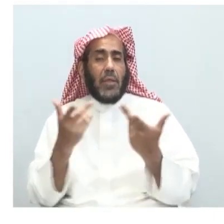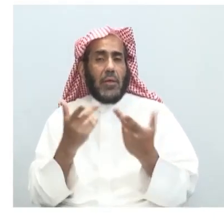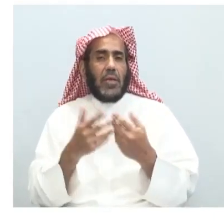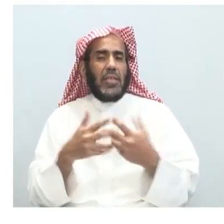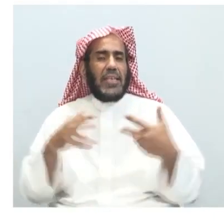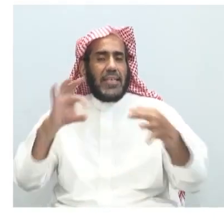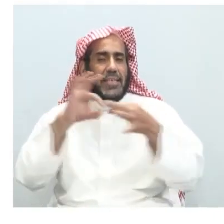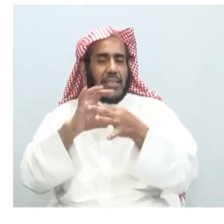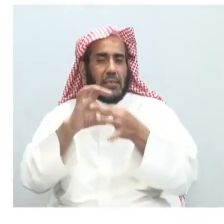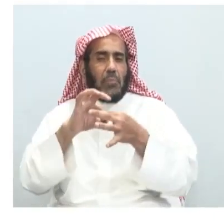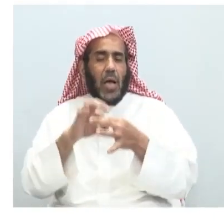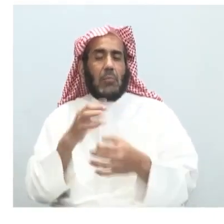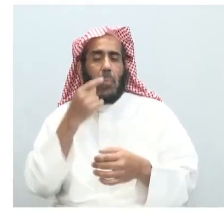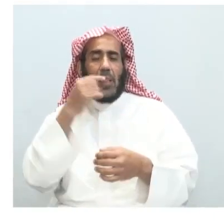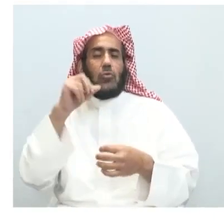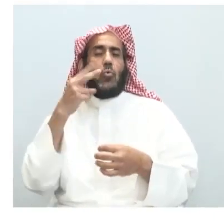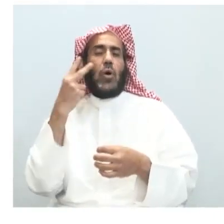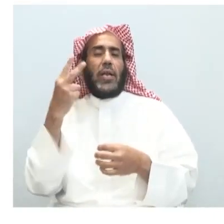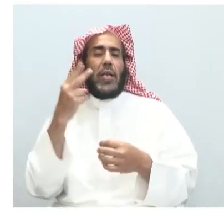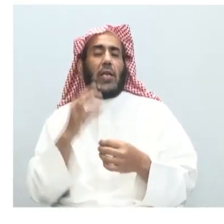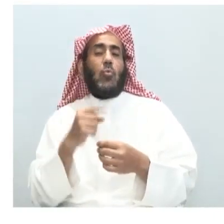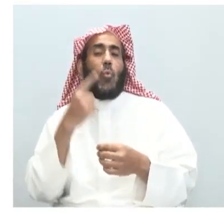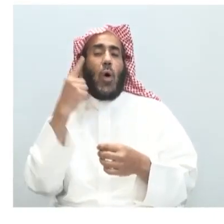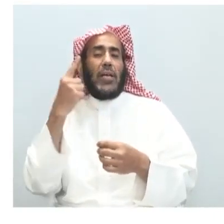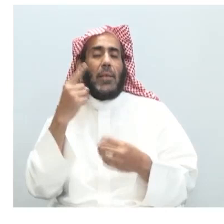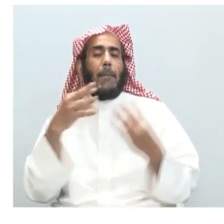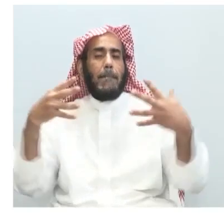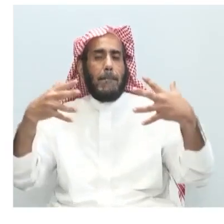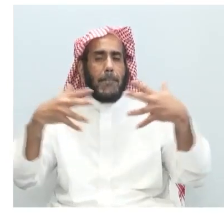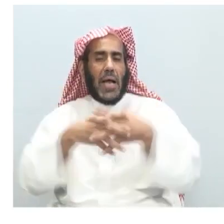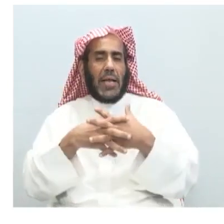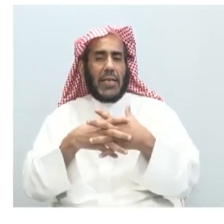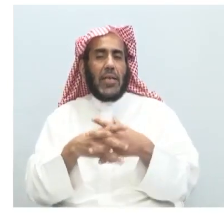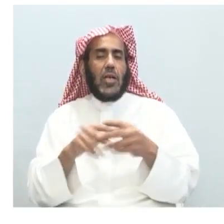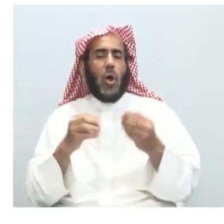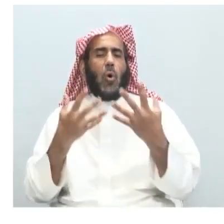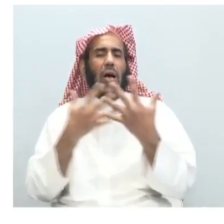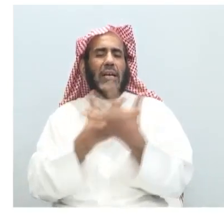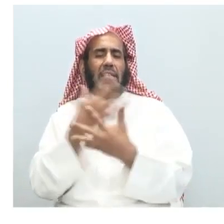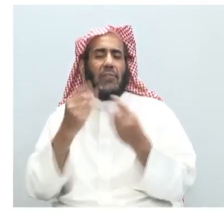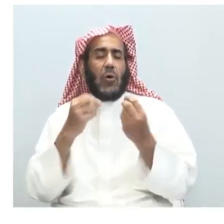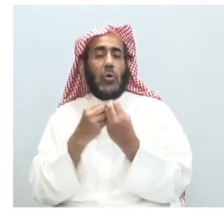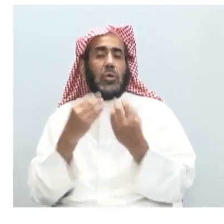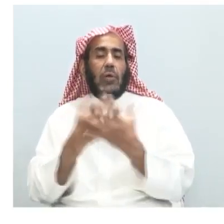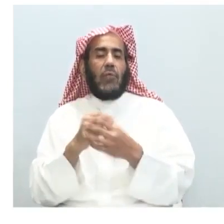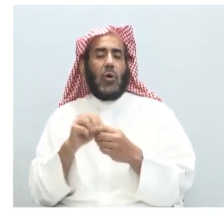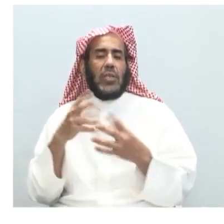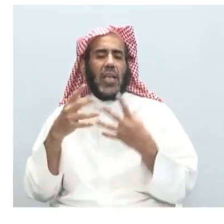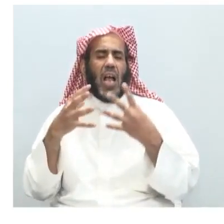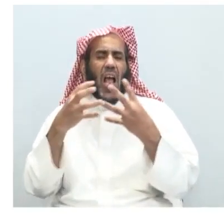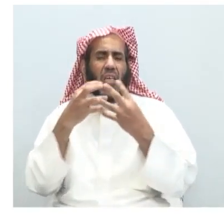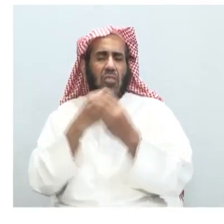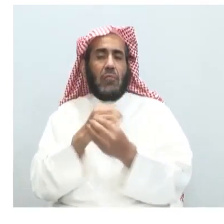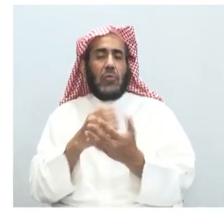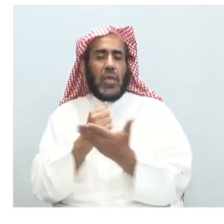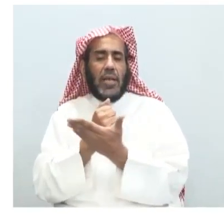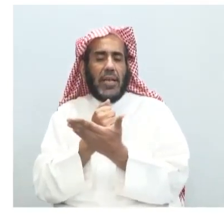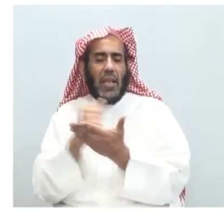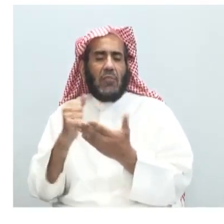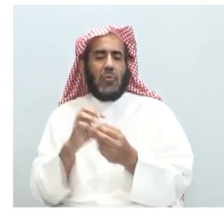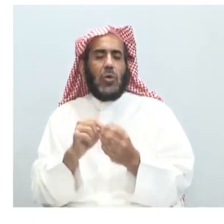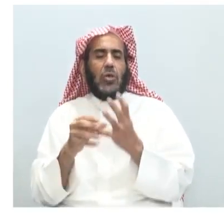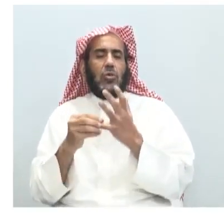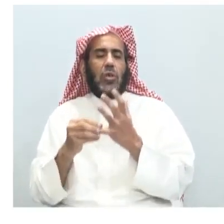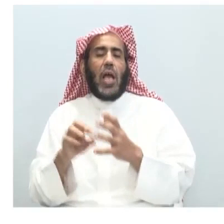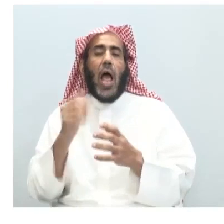ارتباط سكرين احاديين معا نوع التفاعل بينهما هو تفاعل تكثف وسنحذف منه